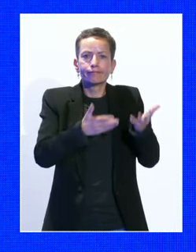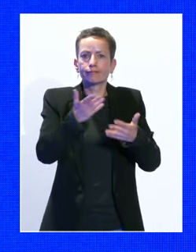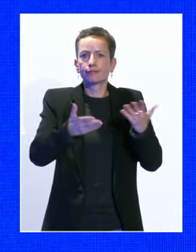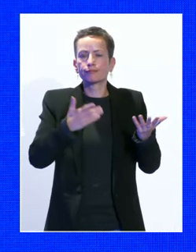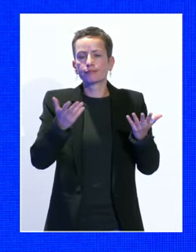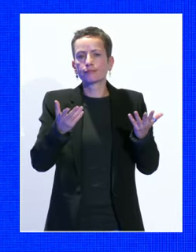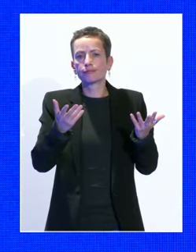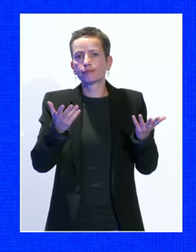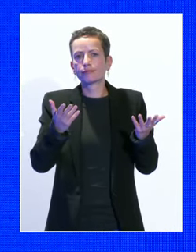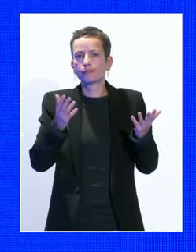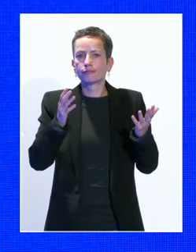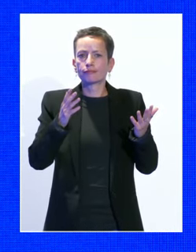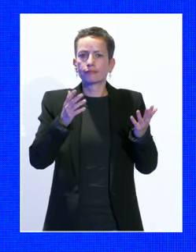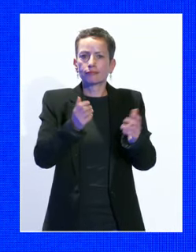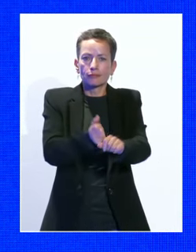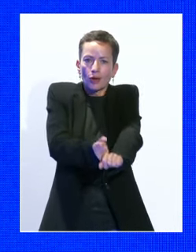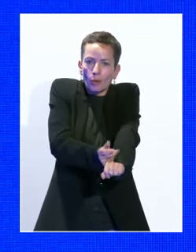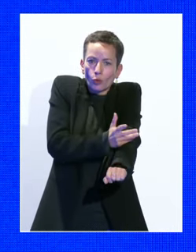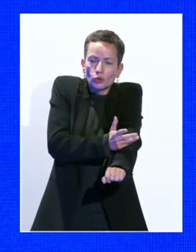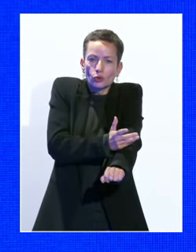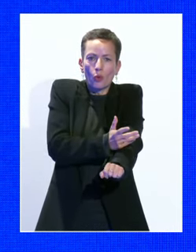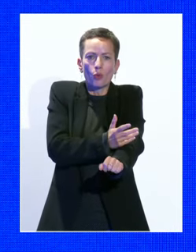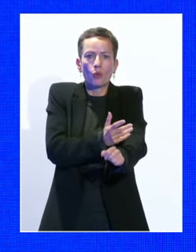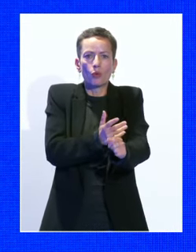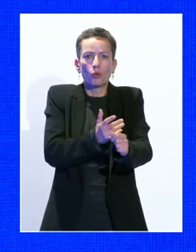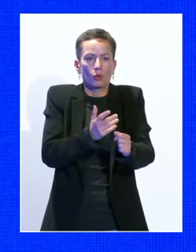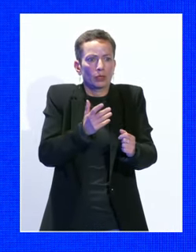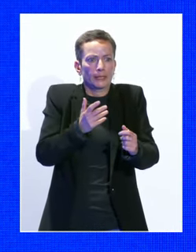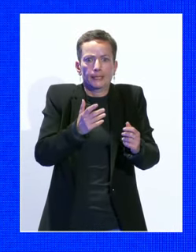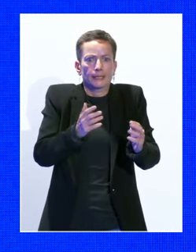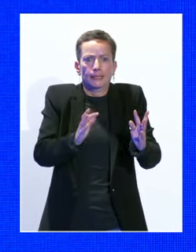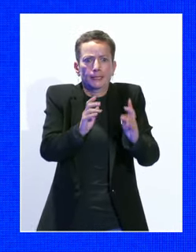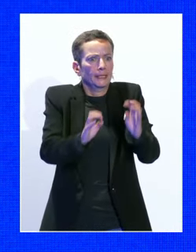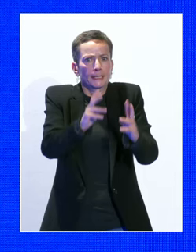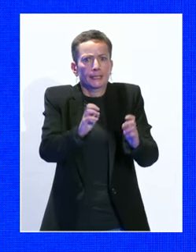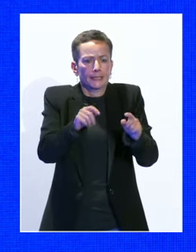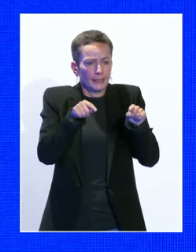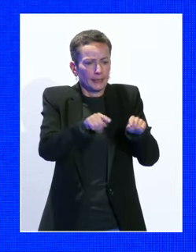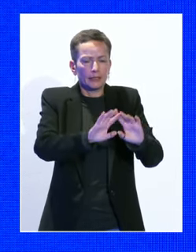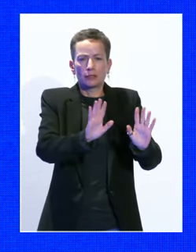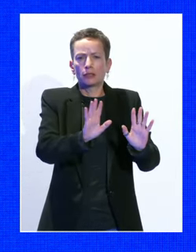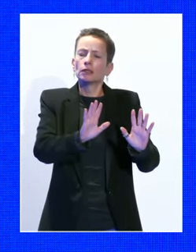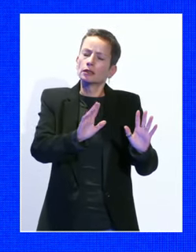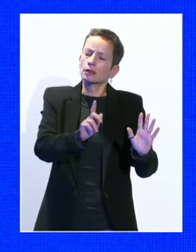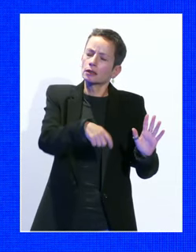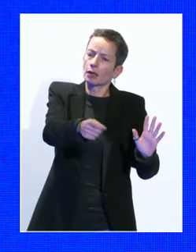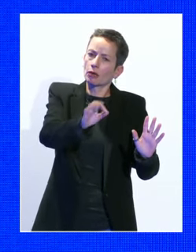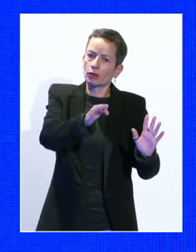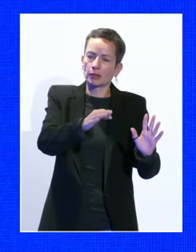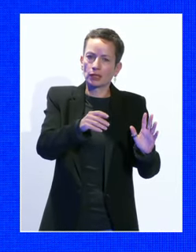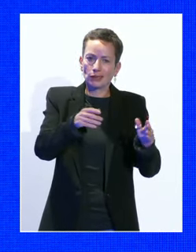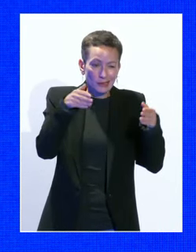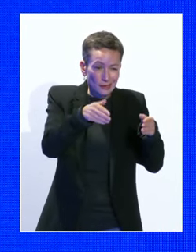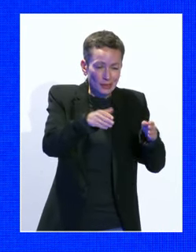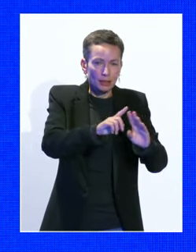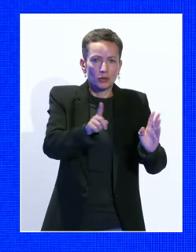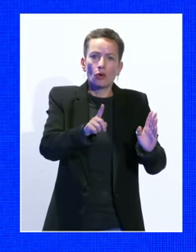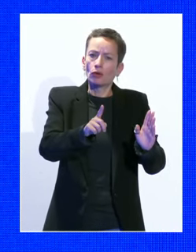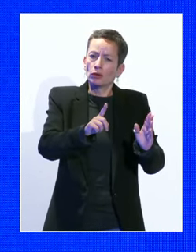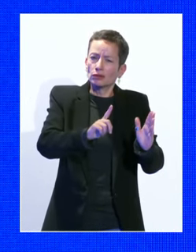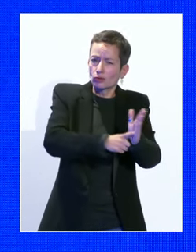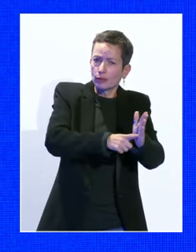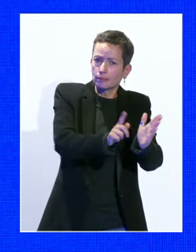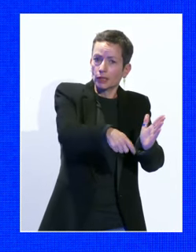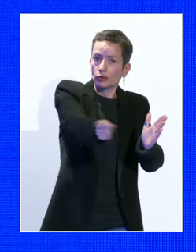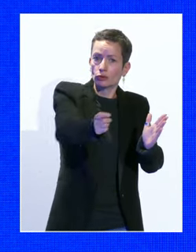de l'émotion, de l'excitation des émotions qui sont considérables, explicables,